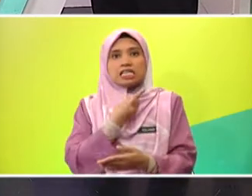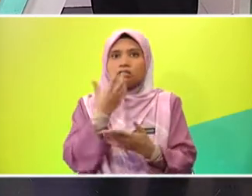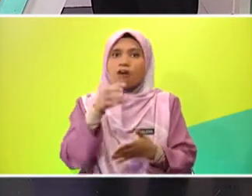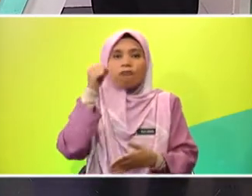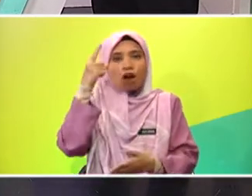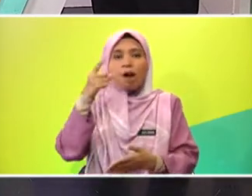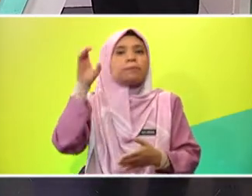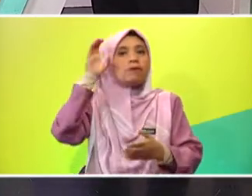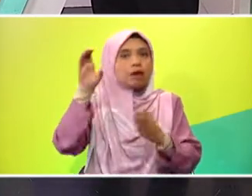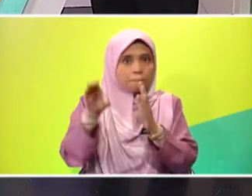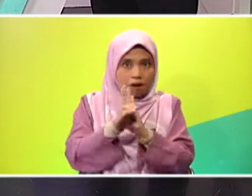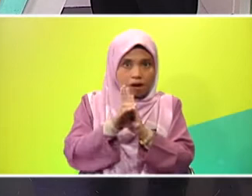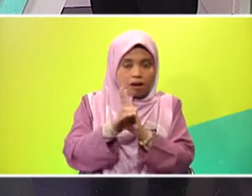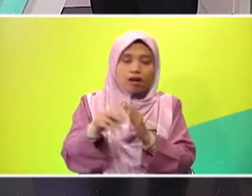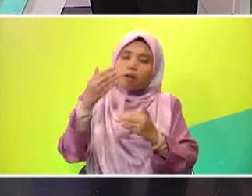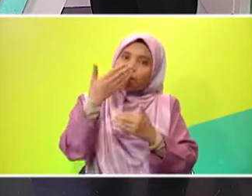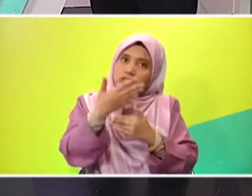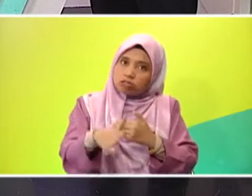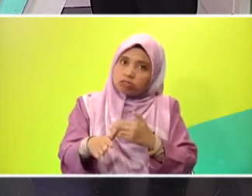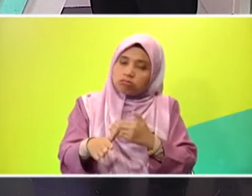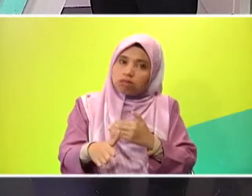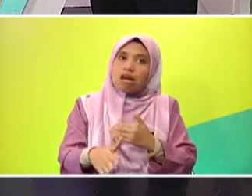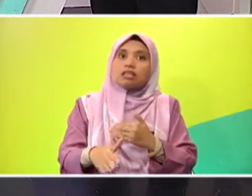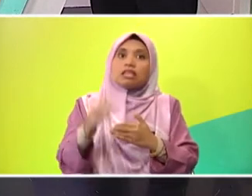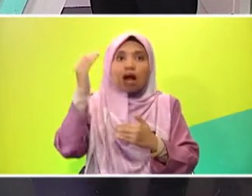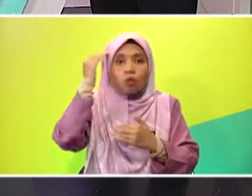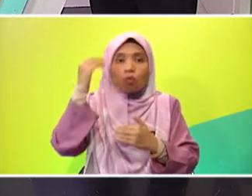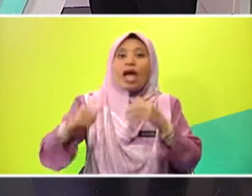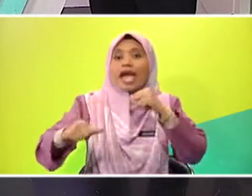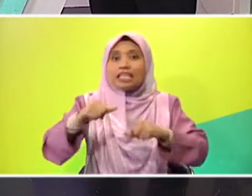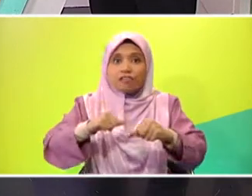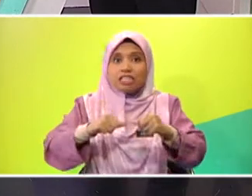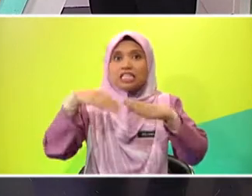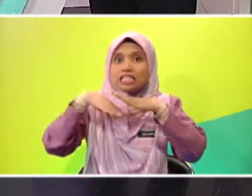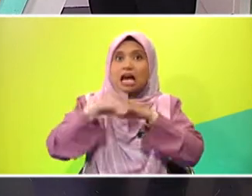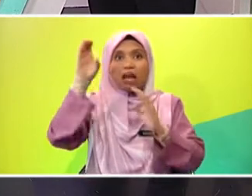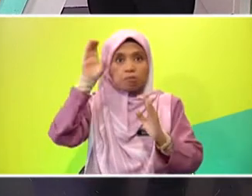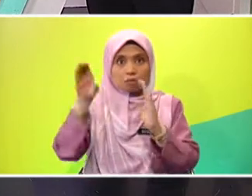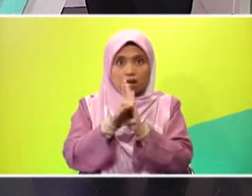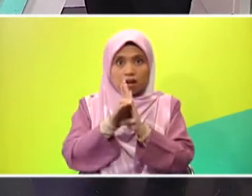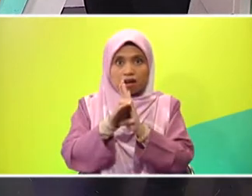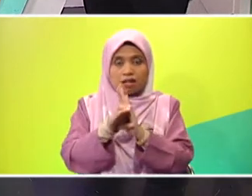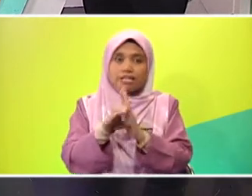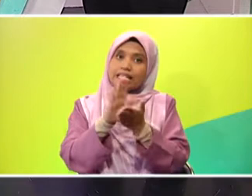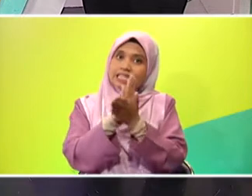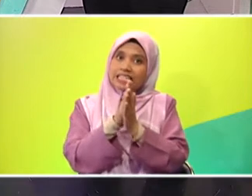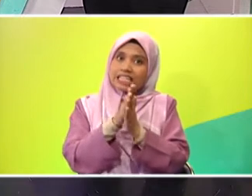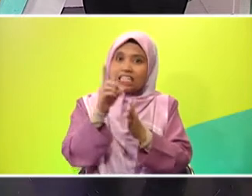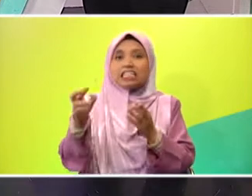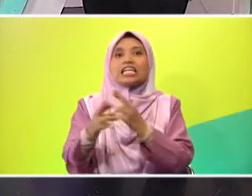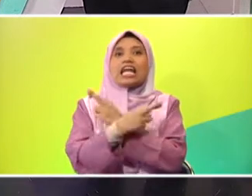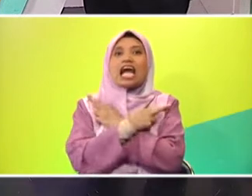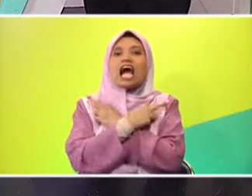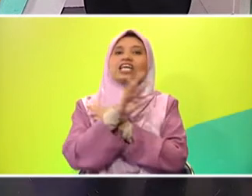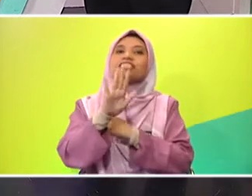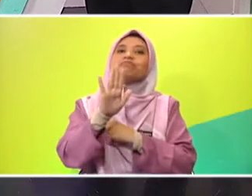gambar dan bagaimana kita enak menyatakan tentang etibi tide dalam gambar tersebut baik kita enam berehat seketika boleh sego